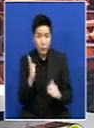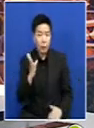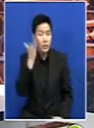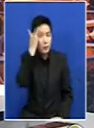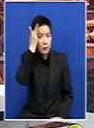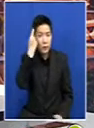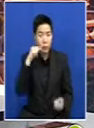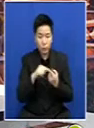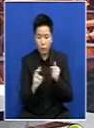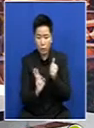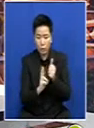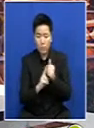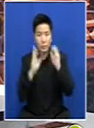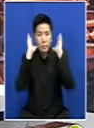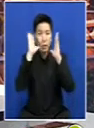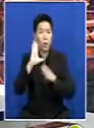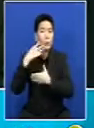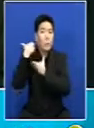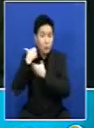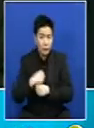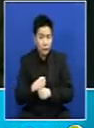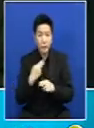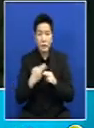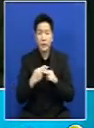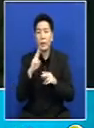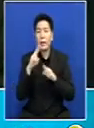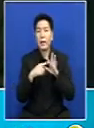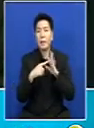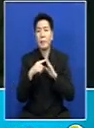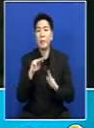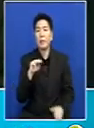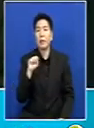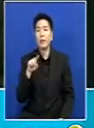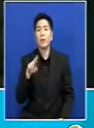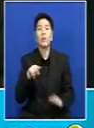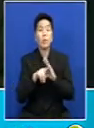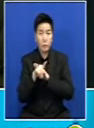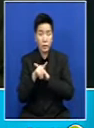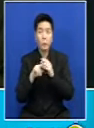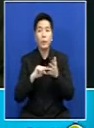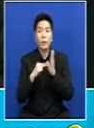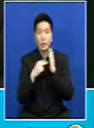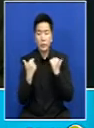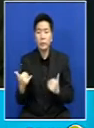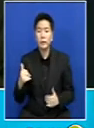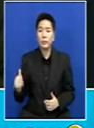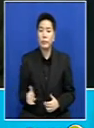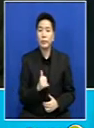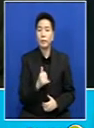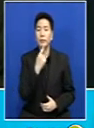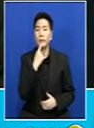าจากรองโฆษกของพรรคประชาธิปัตย์ครับคุณราเมศรัตนโชเวงนะครับก็บอกว่าขณ